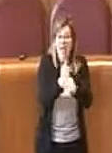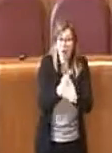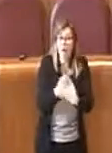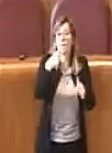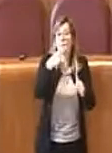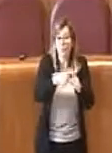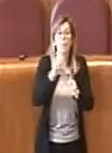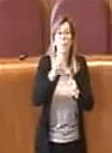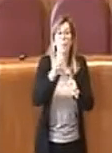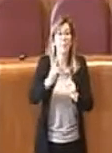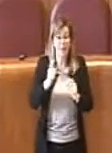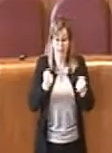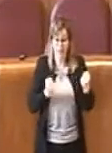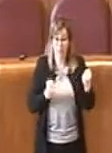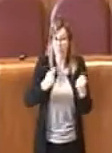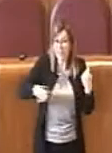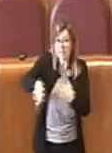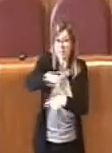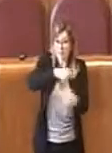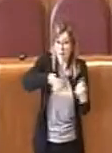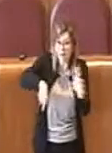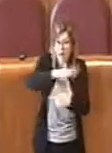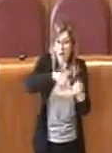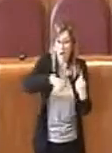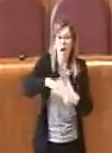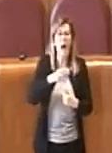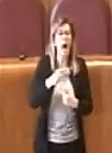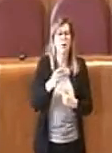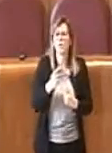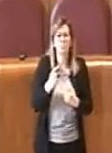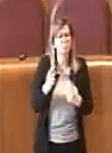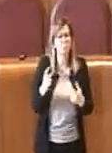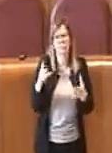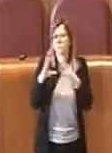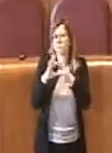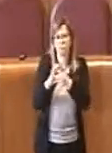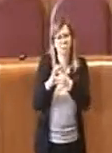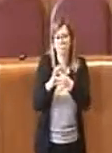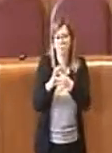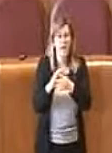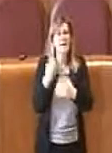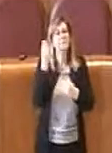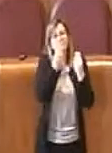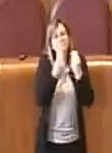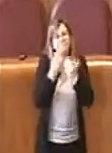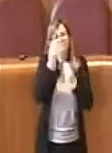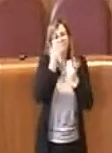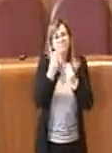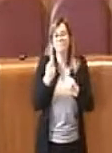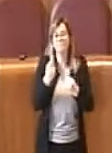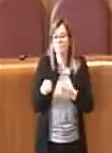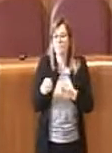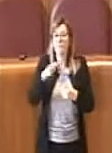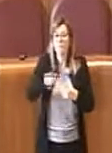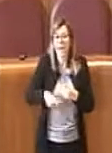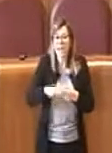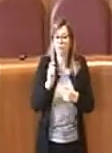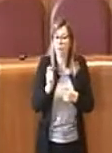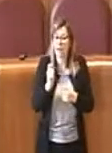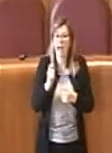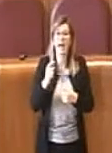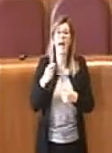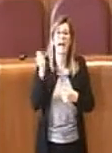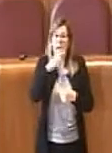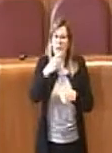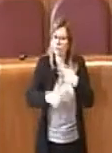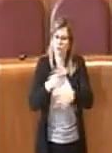incentivare la tua mobile privata e abbiamo ripristinato questa misura d'altro canto dando tante alternative e ricordando ogni volta lo